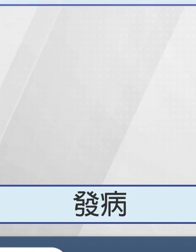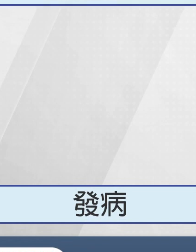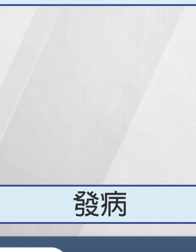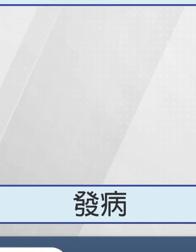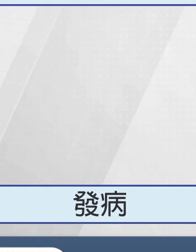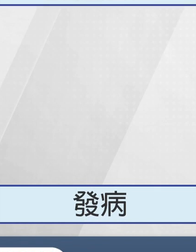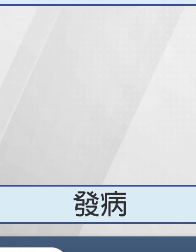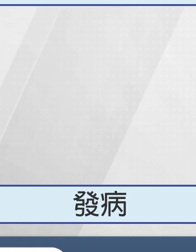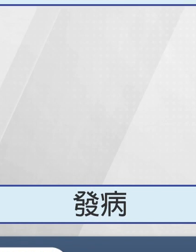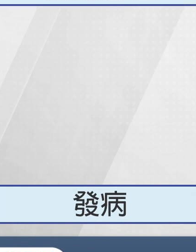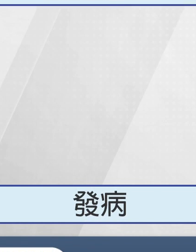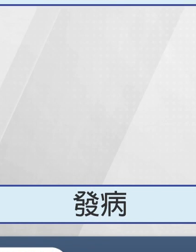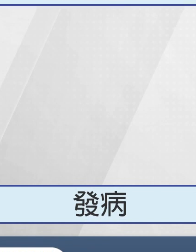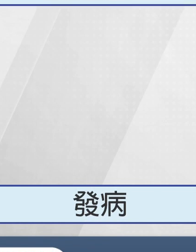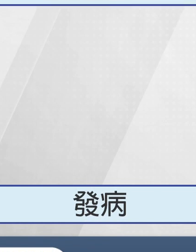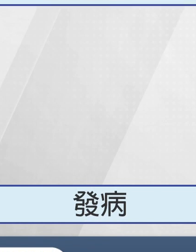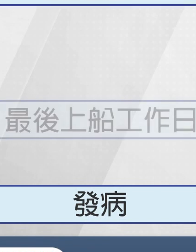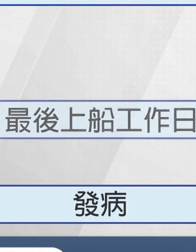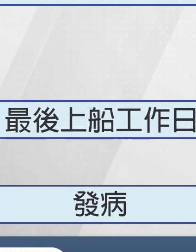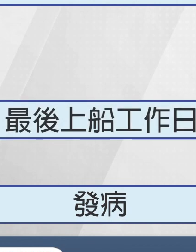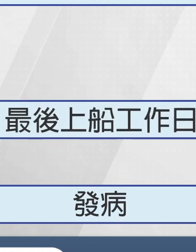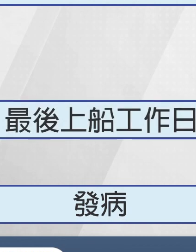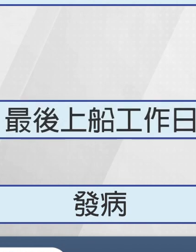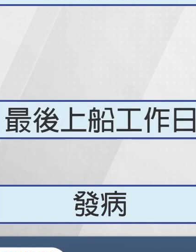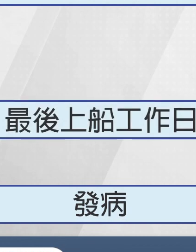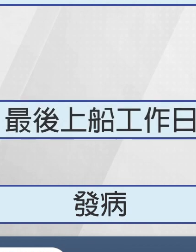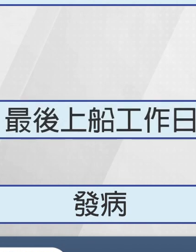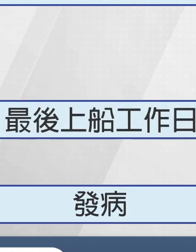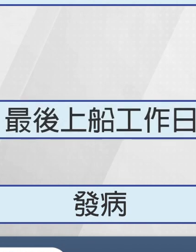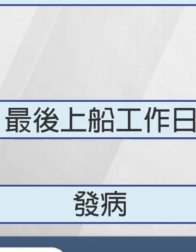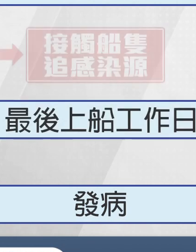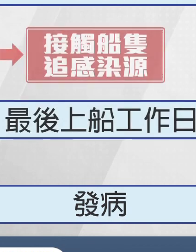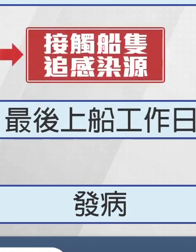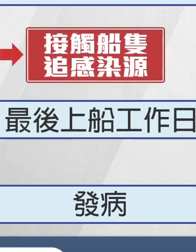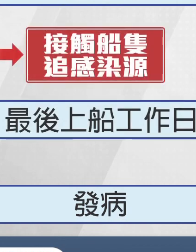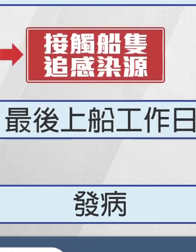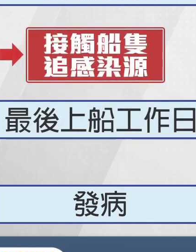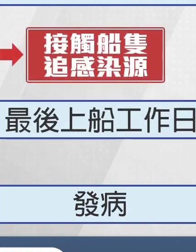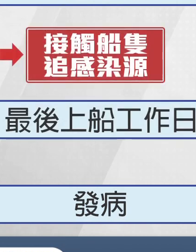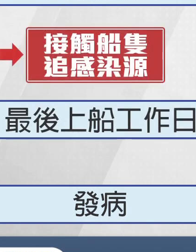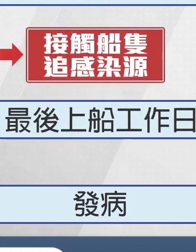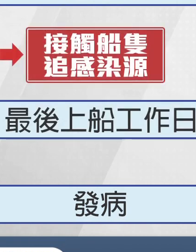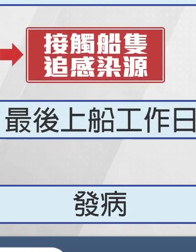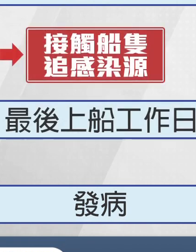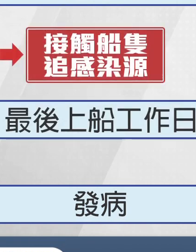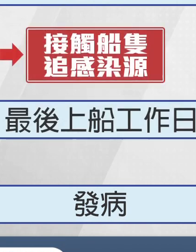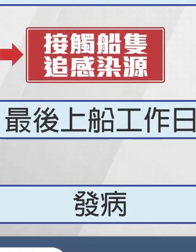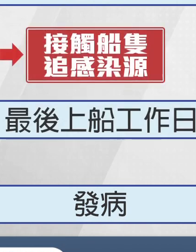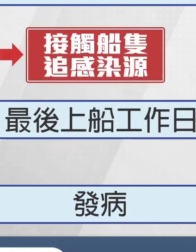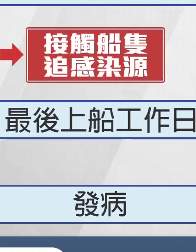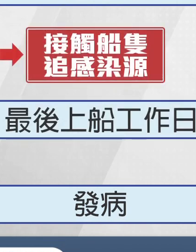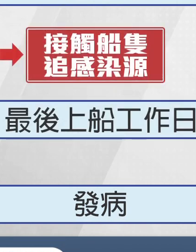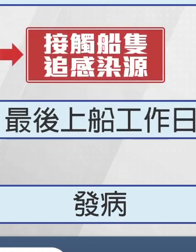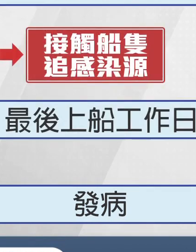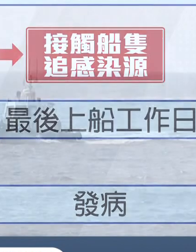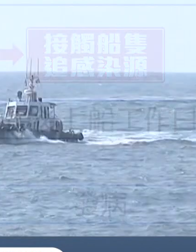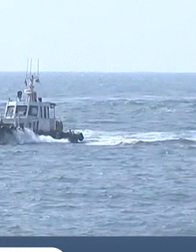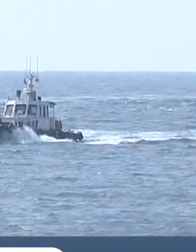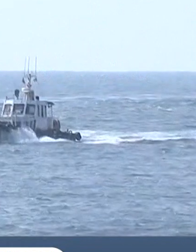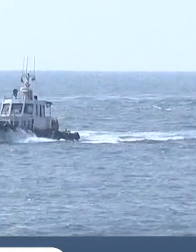40艘船，但他在1月23号曾采检阴性，2月1号最后登船作业，所以感染源应该就会落在这中间的船只